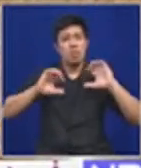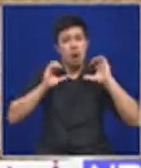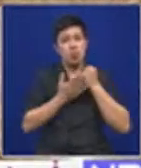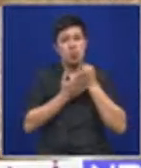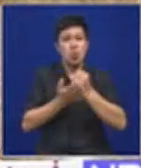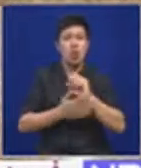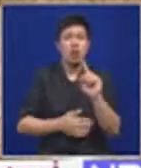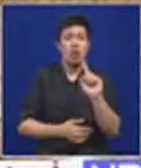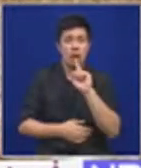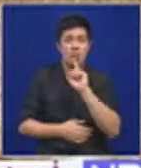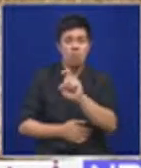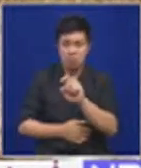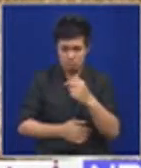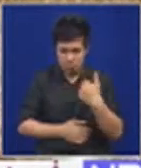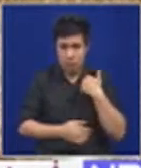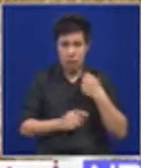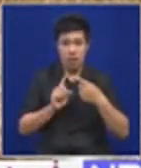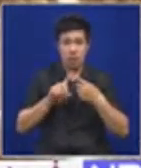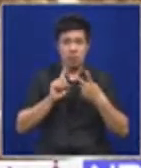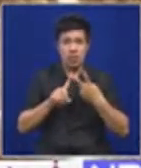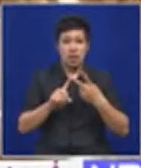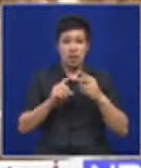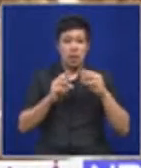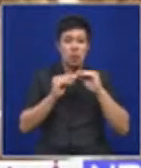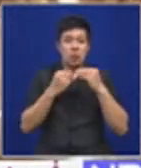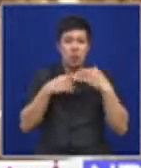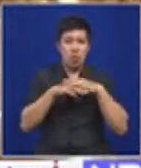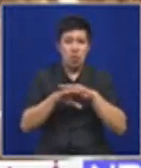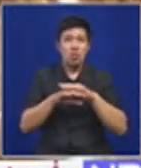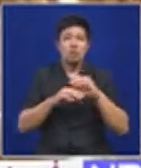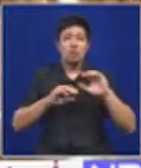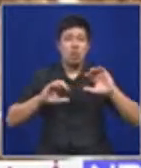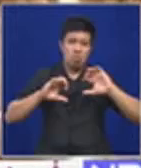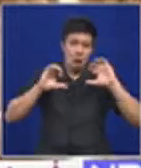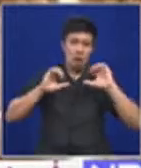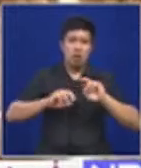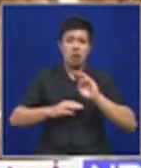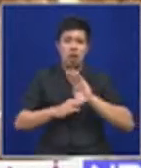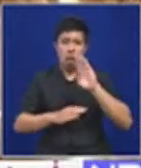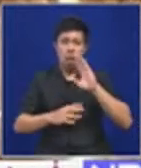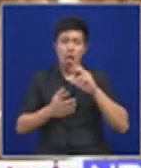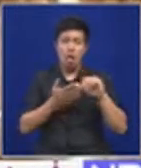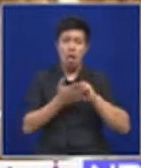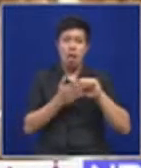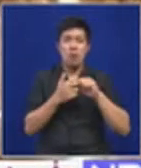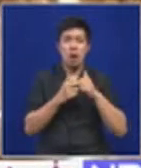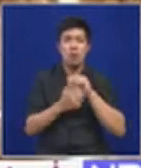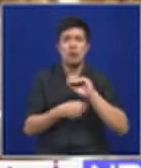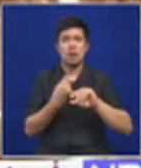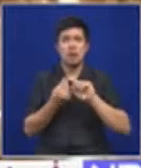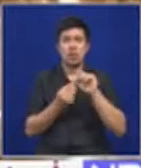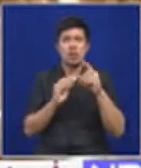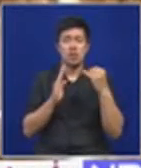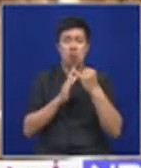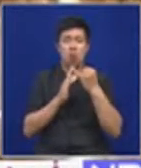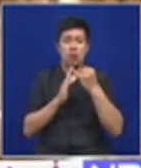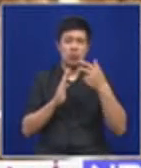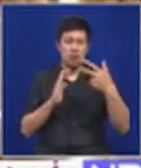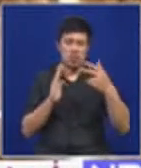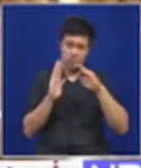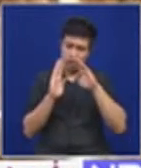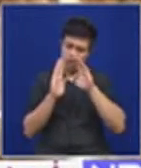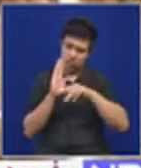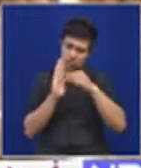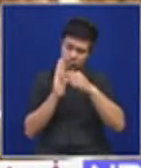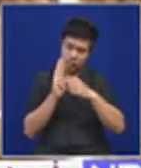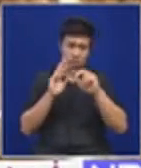ยเหลือส่วนการประชุมคณะกรรมการร่วมภาครัฐภาคเอกชนเพื่อแก้ไขปัญหาเศรษฐกิจกลุ่มจังหวัดภาคเหนือตอนล่าง2